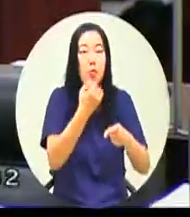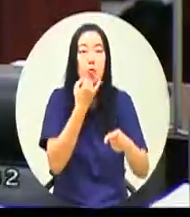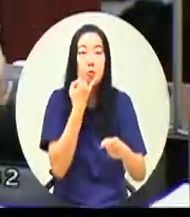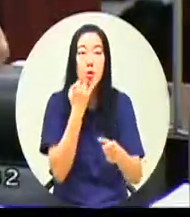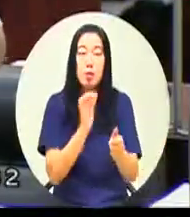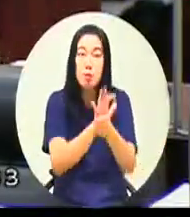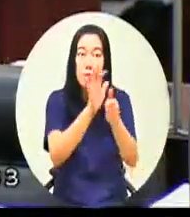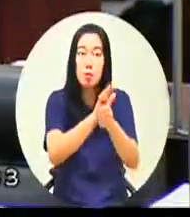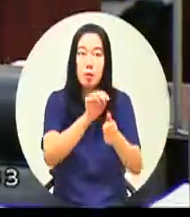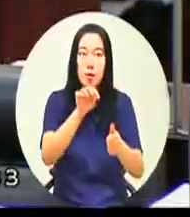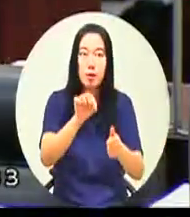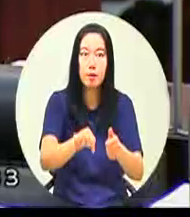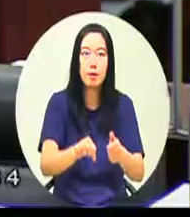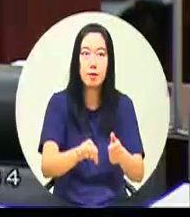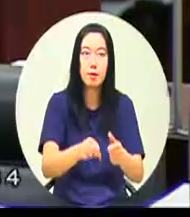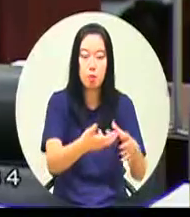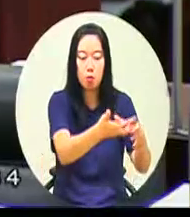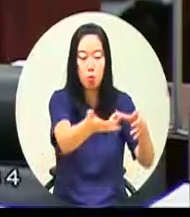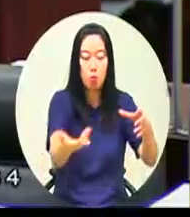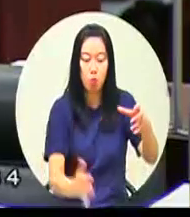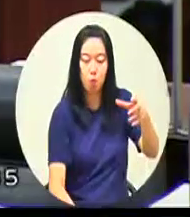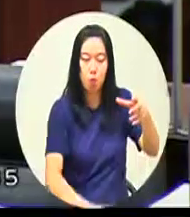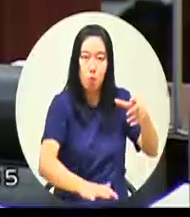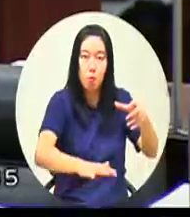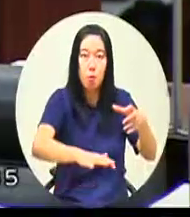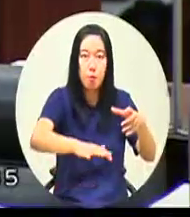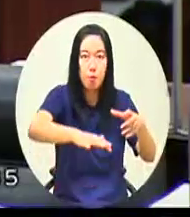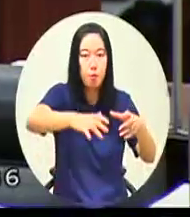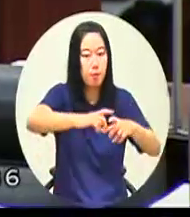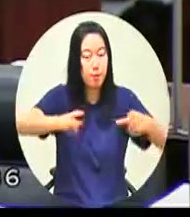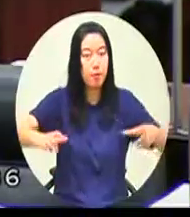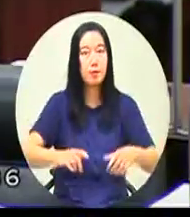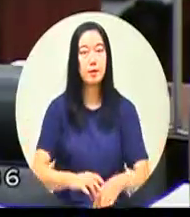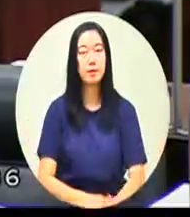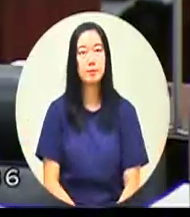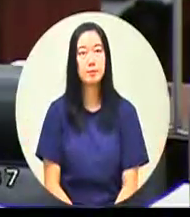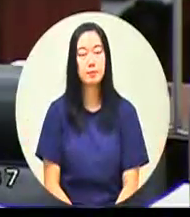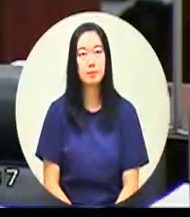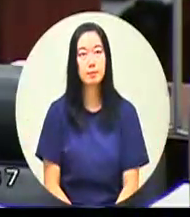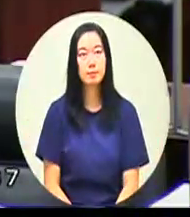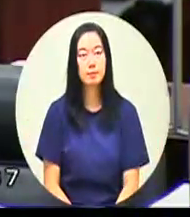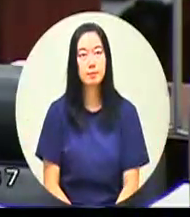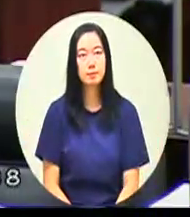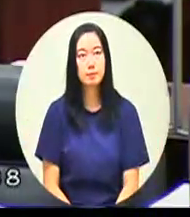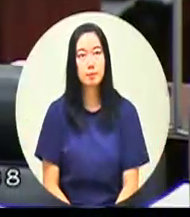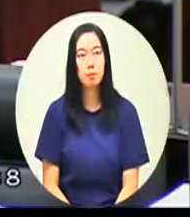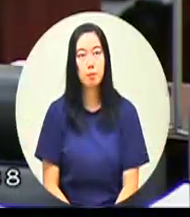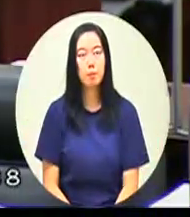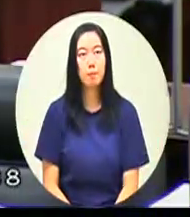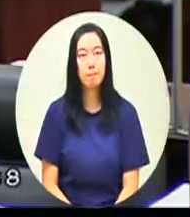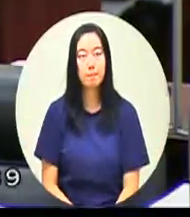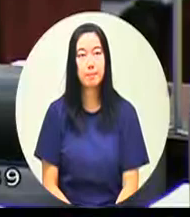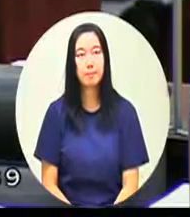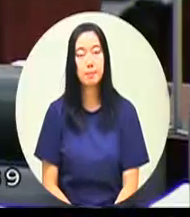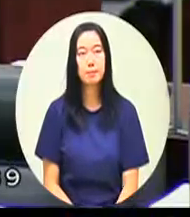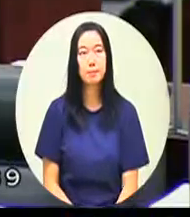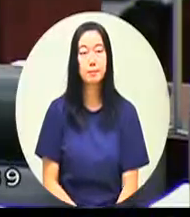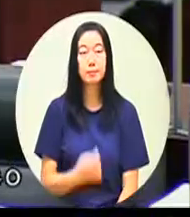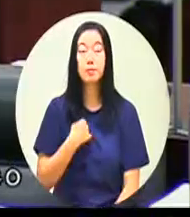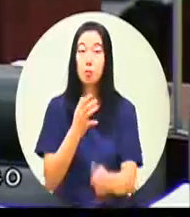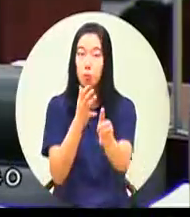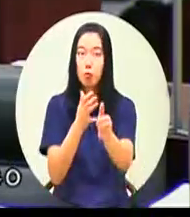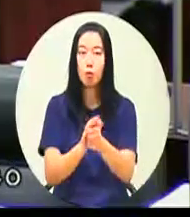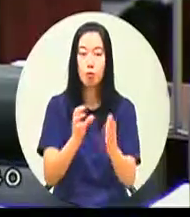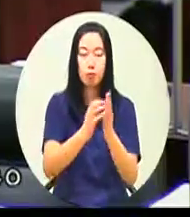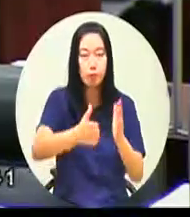这个啊、哦，容纳这个水哈、哦，而且总结哈降较低安尼啦。啊，为这点哈、哦，我先请这个